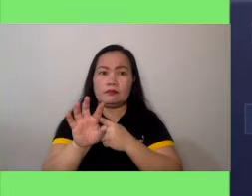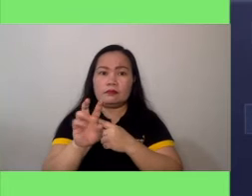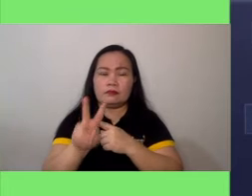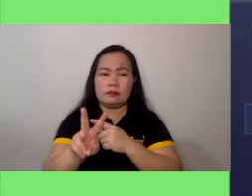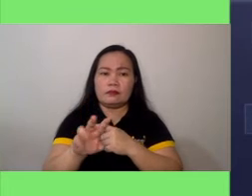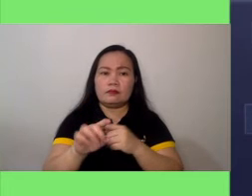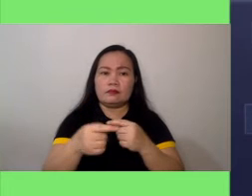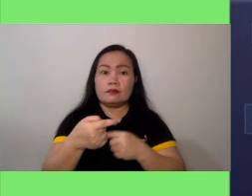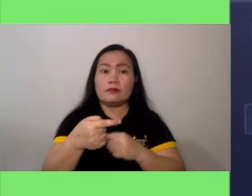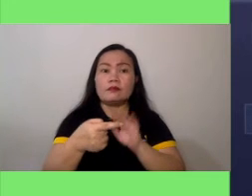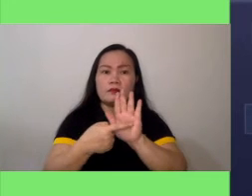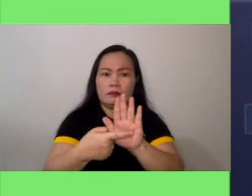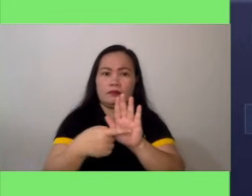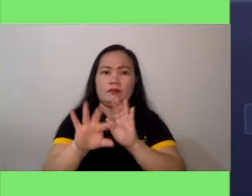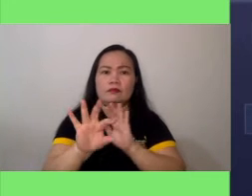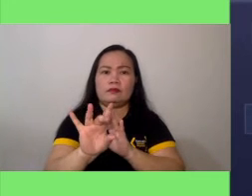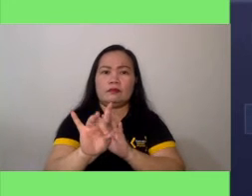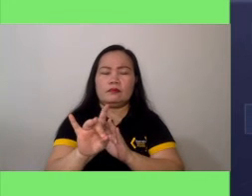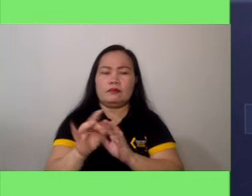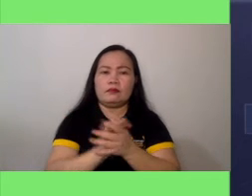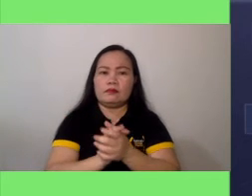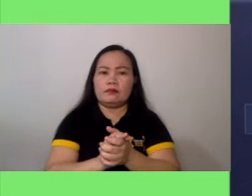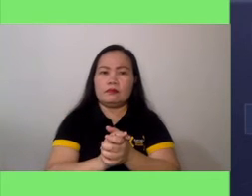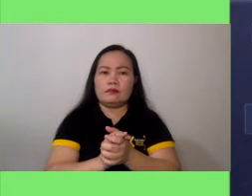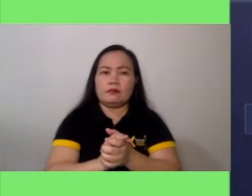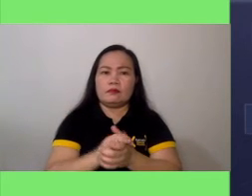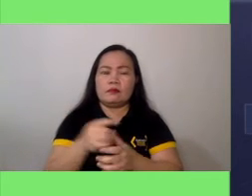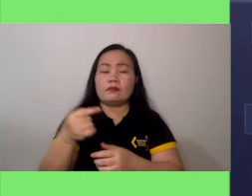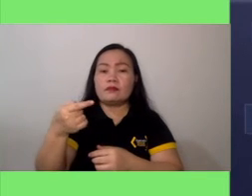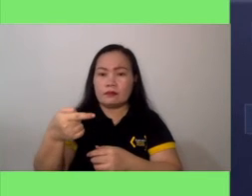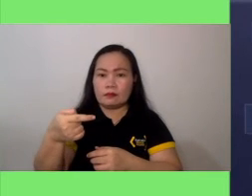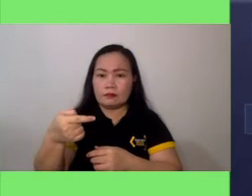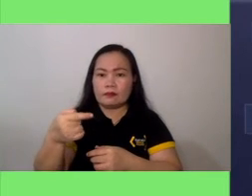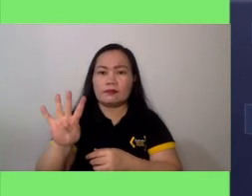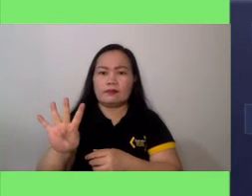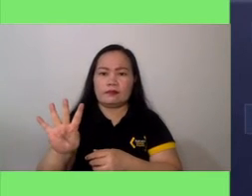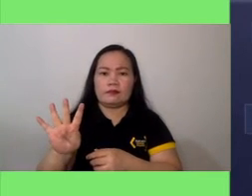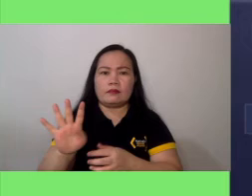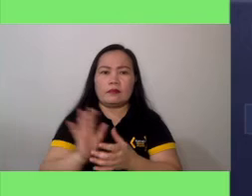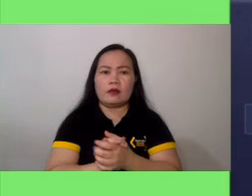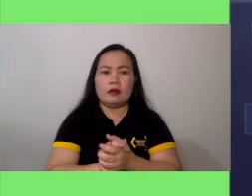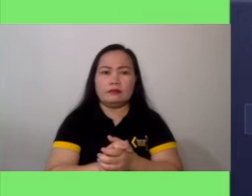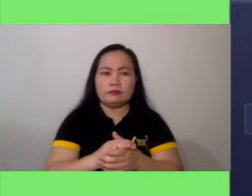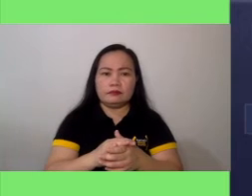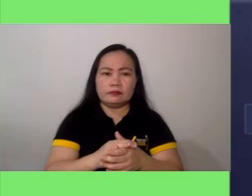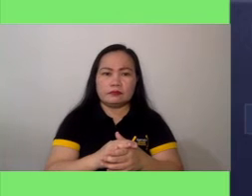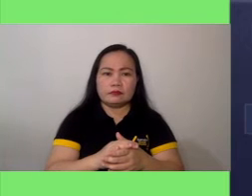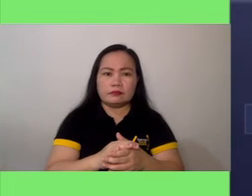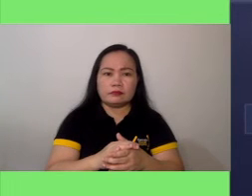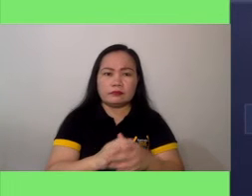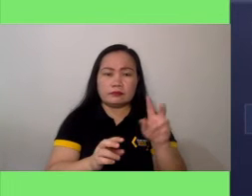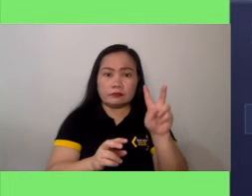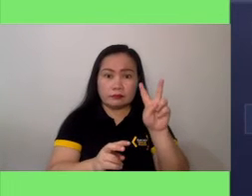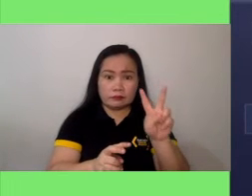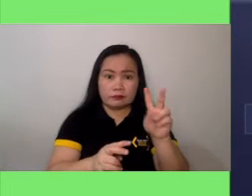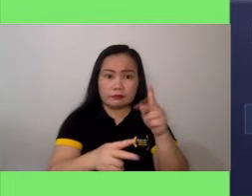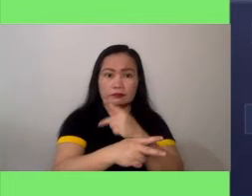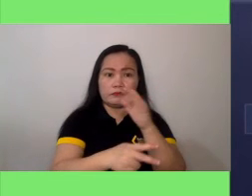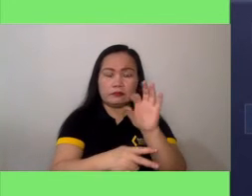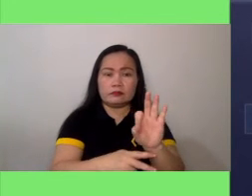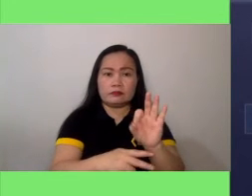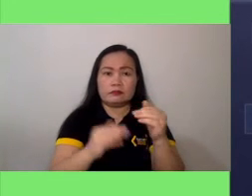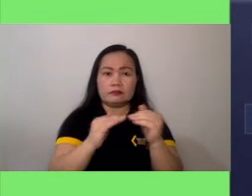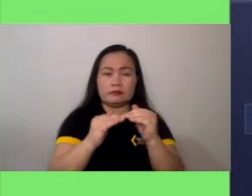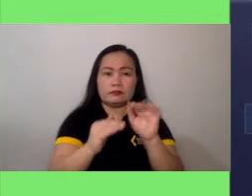natin to. 4 times negative 2, that is negative 8. And then, negative times positive 4, negative 4. Okay, so